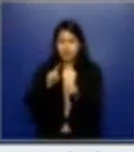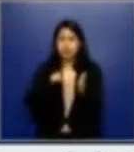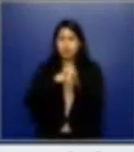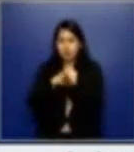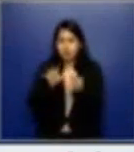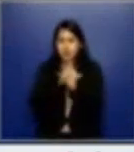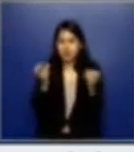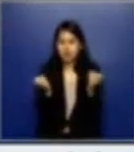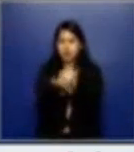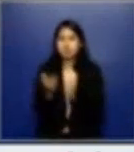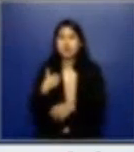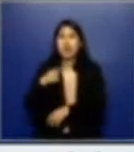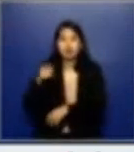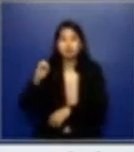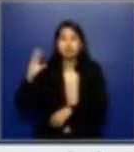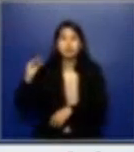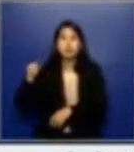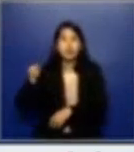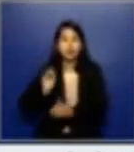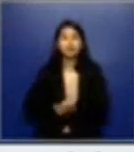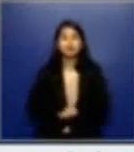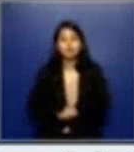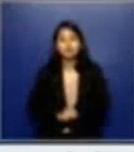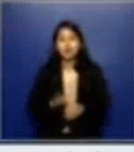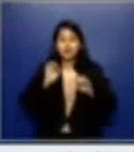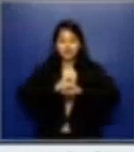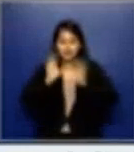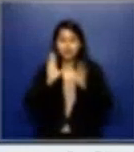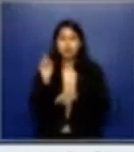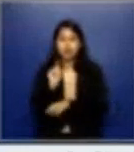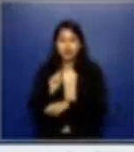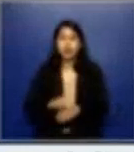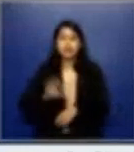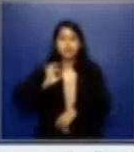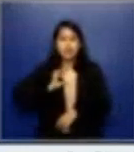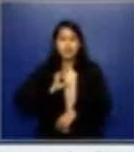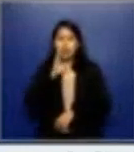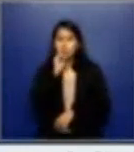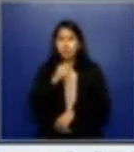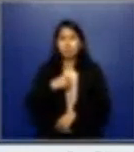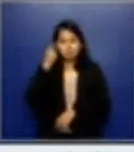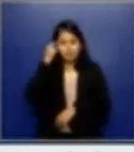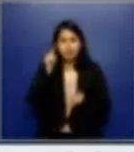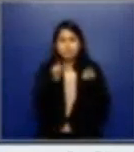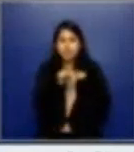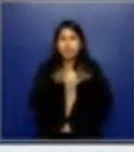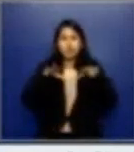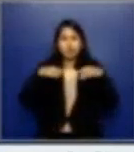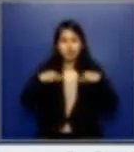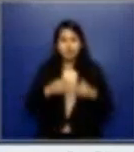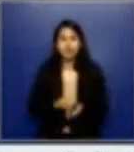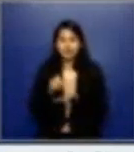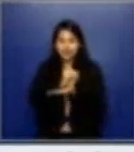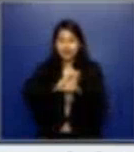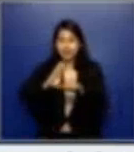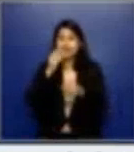ถล่มท่านบอกอย่างนั้นนะครับและที่ชัดเจนที่สุดวันนี้ก็คือเพื่อนหลายคนพูดผมก็เห็นด้วยหลายสถาบัน